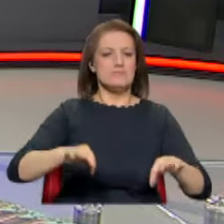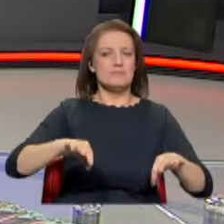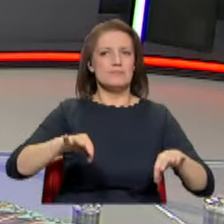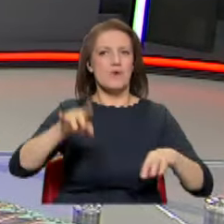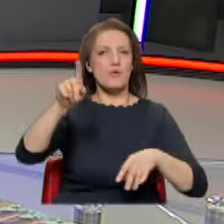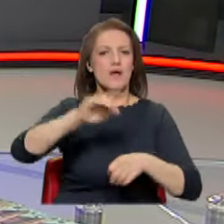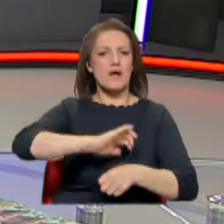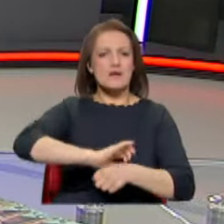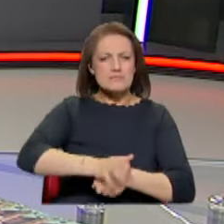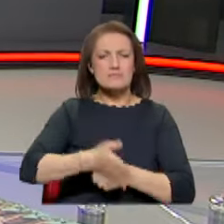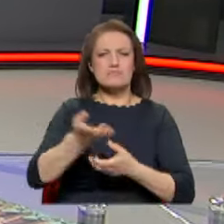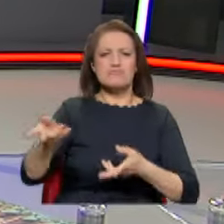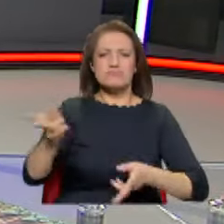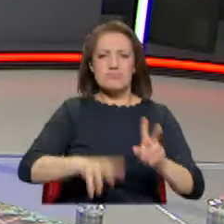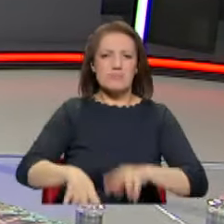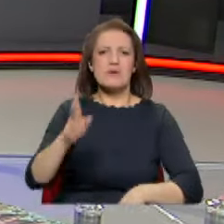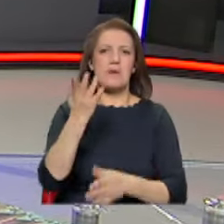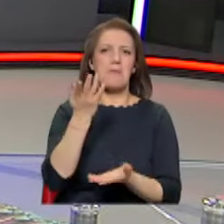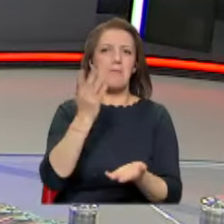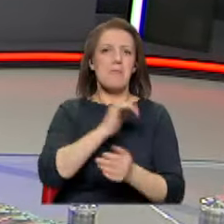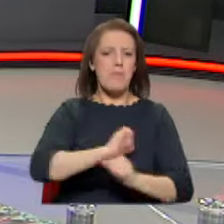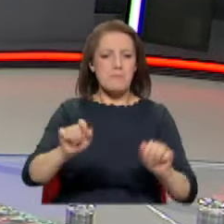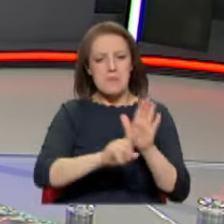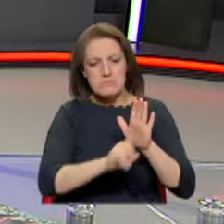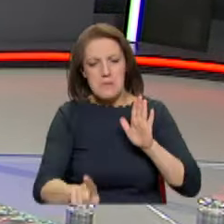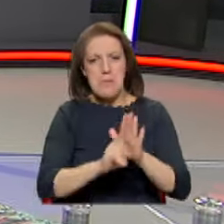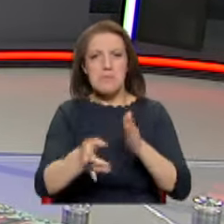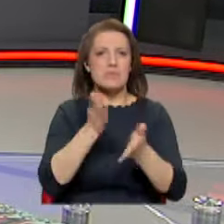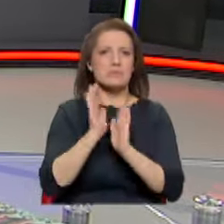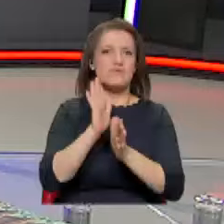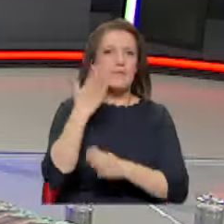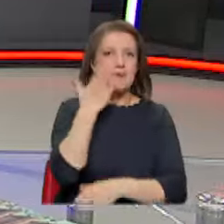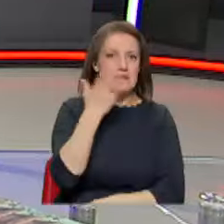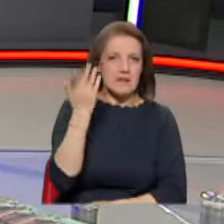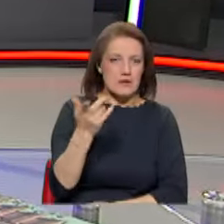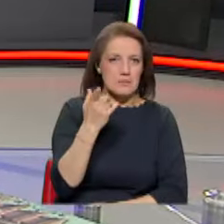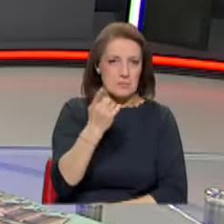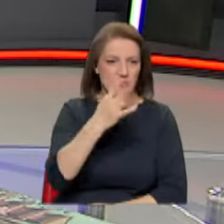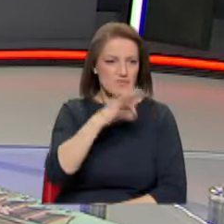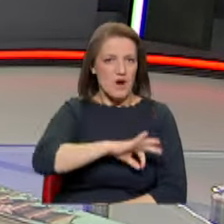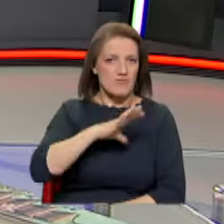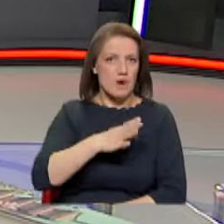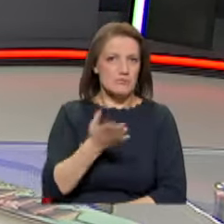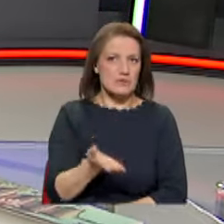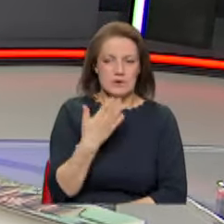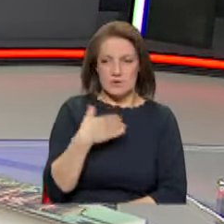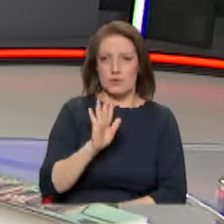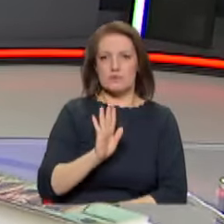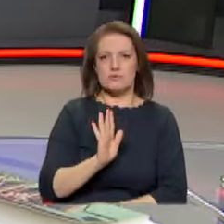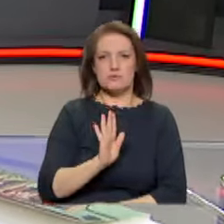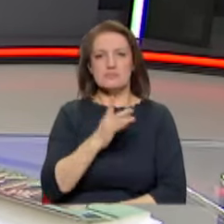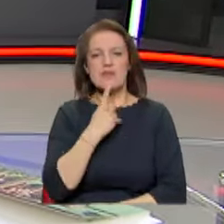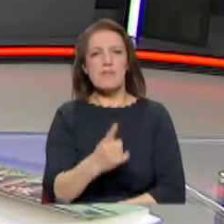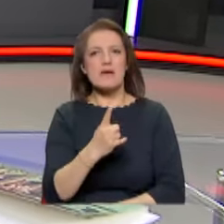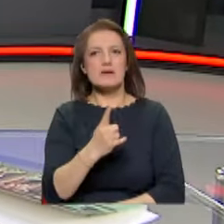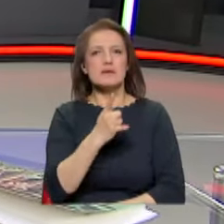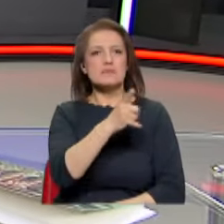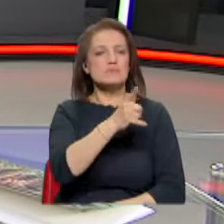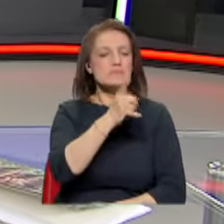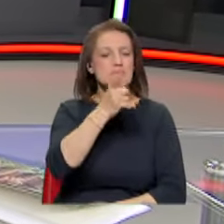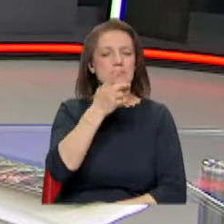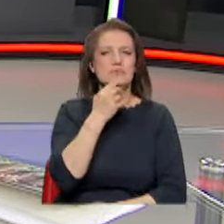Orada işgal, bombalama devam ediyor Ramazan'da. Bir etkileri oluyor mu? Yok. Demek ki sözleri